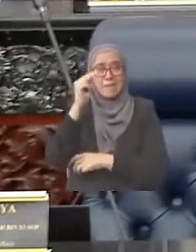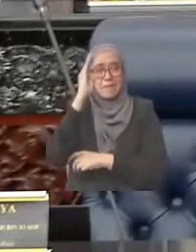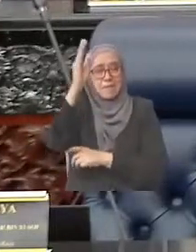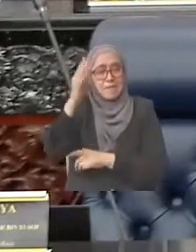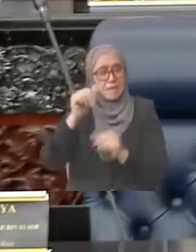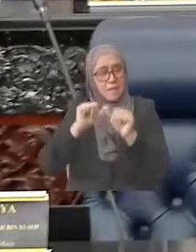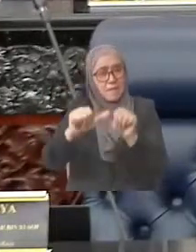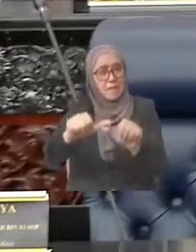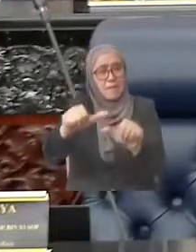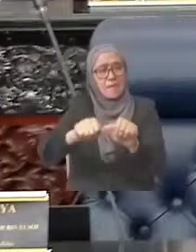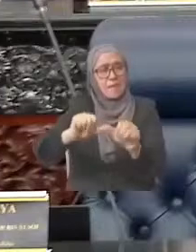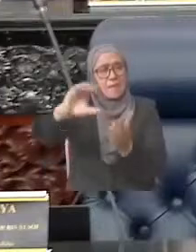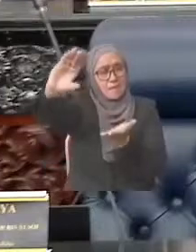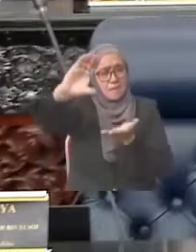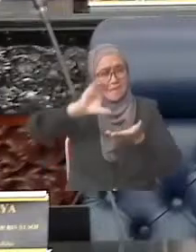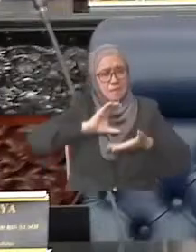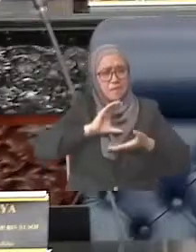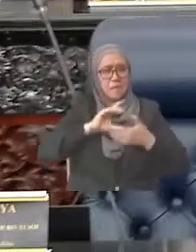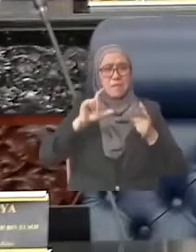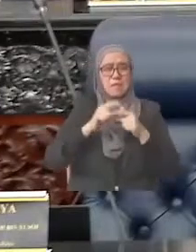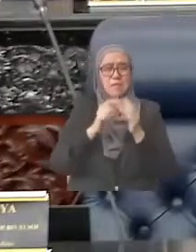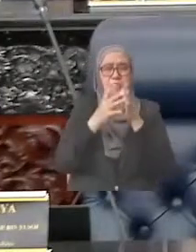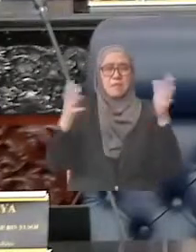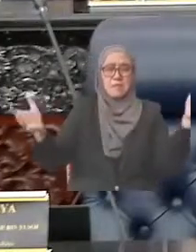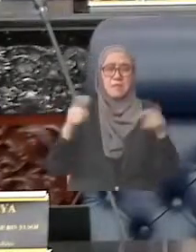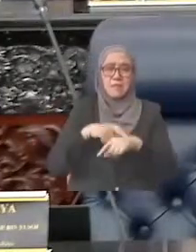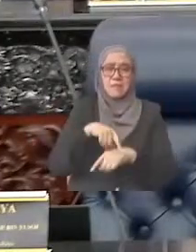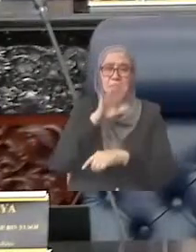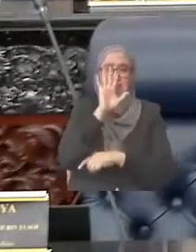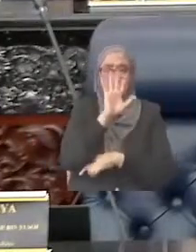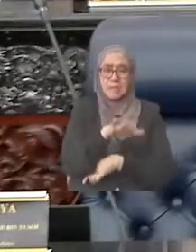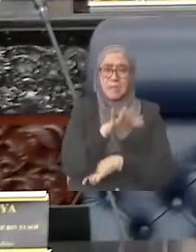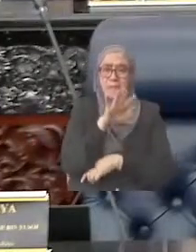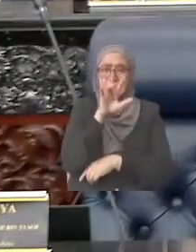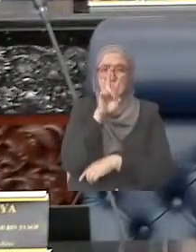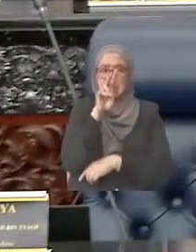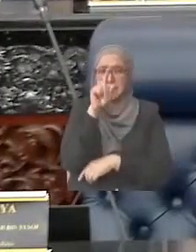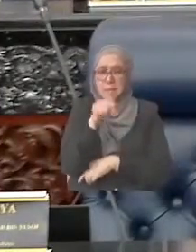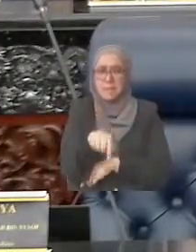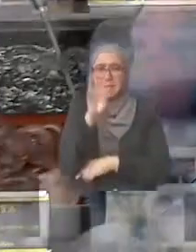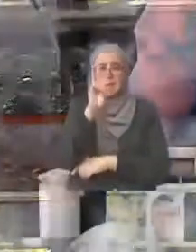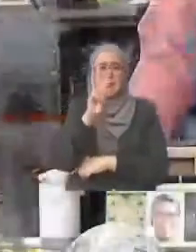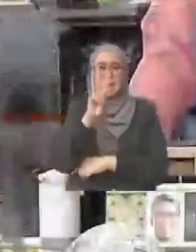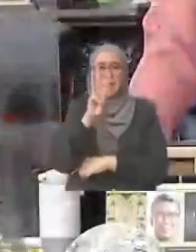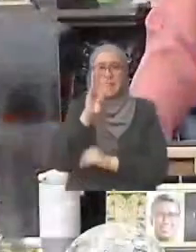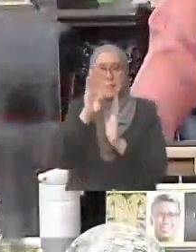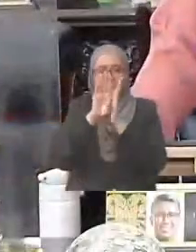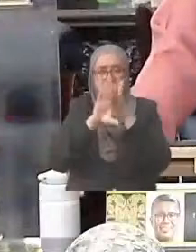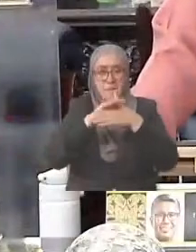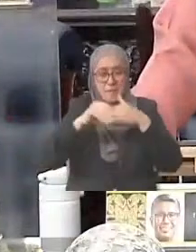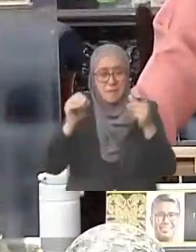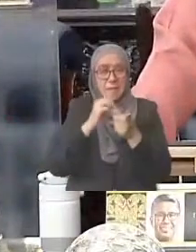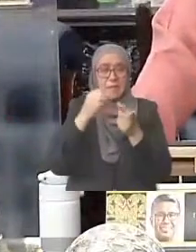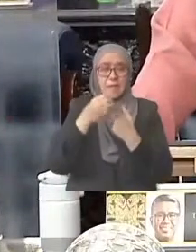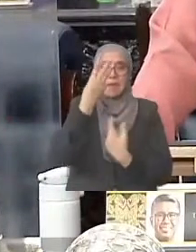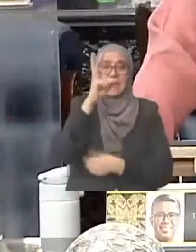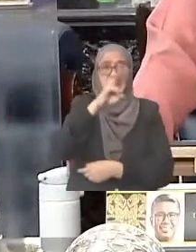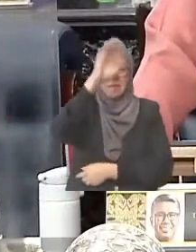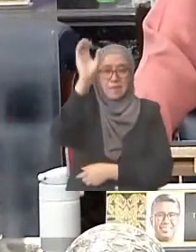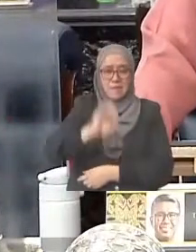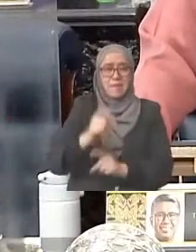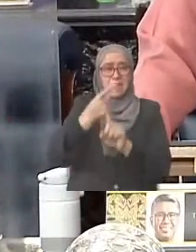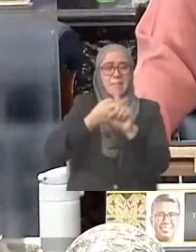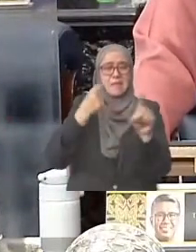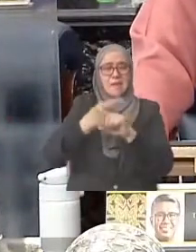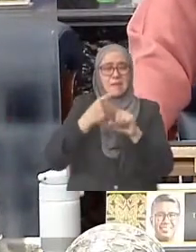terbesar yaitu sejumlah 5026 pilih Ringgit atau 16-100 daripada keseluruhan anggaran pembelanjaan